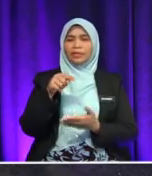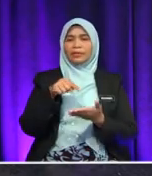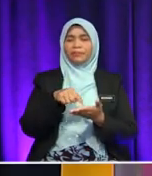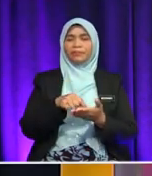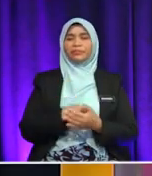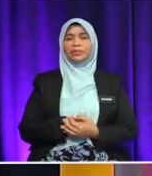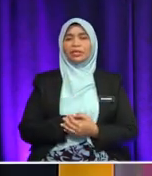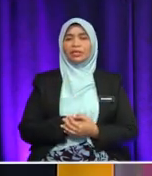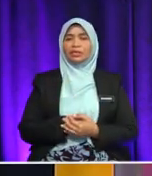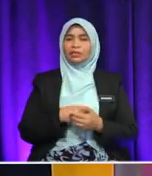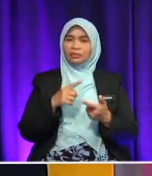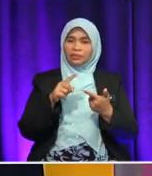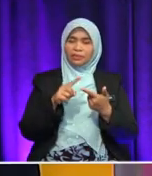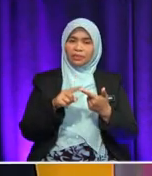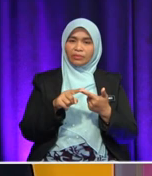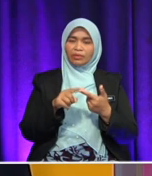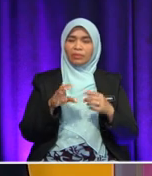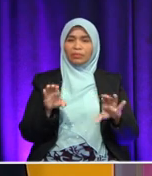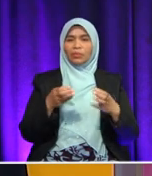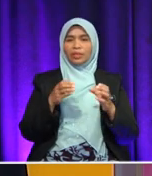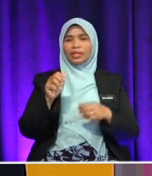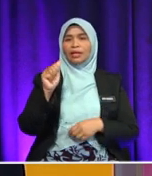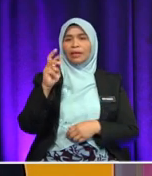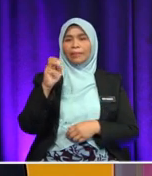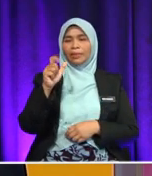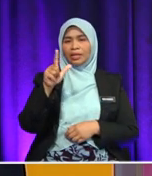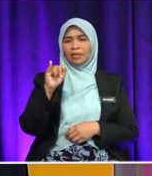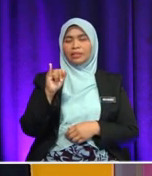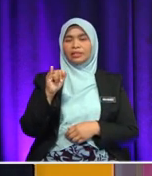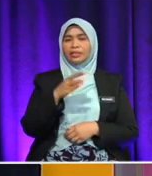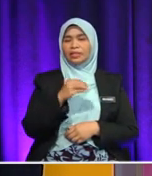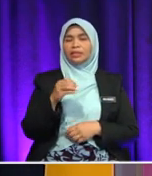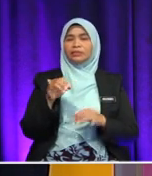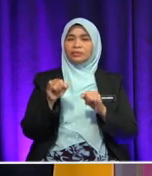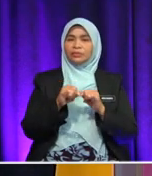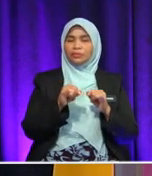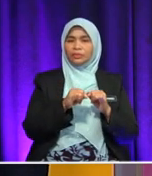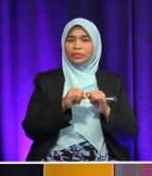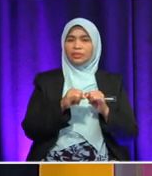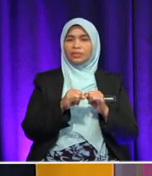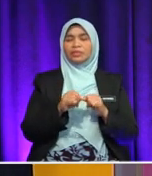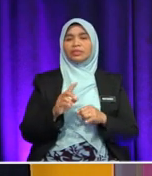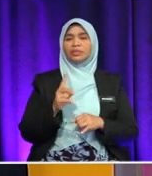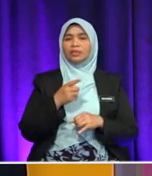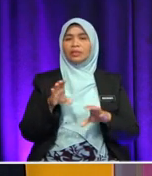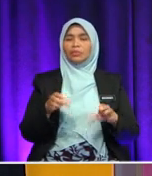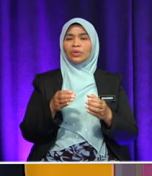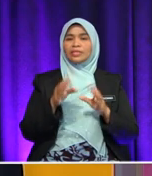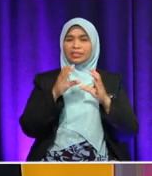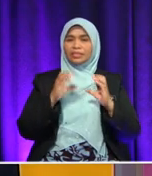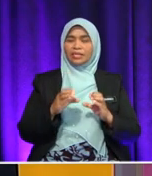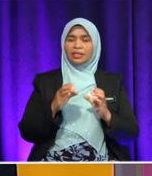melaksanakan Amali salat Sunnah istikharah dan Tasbih ini dengan secara Istiqomah